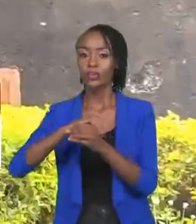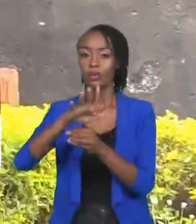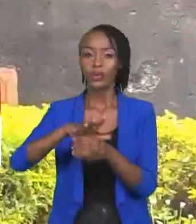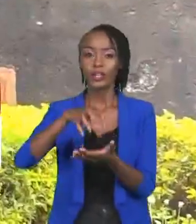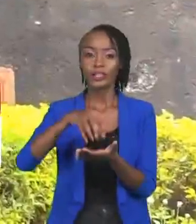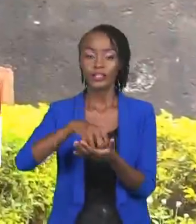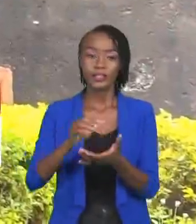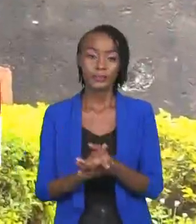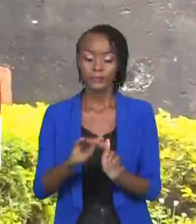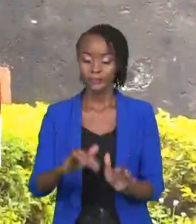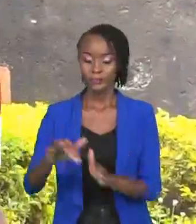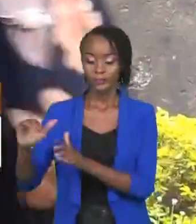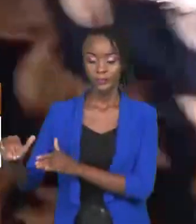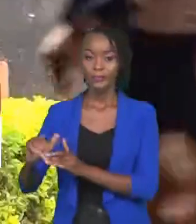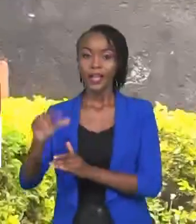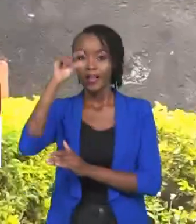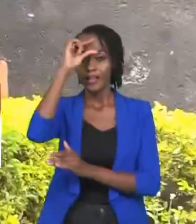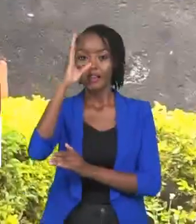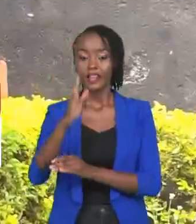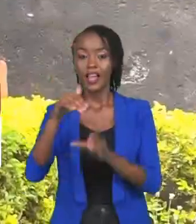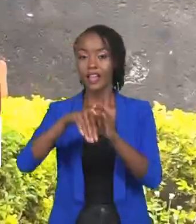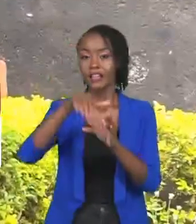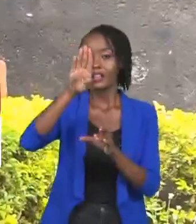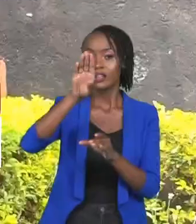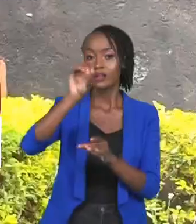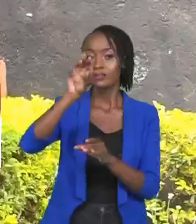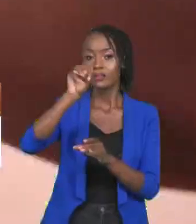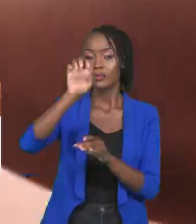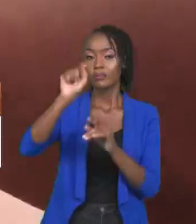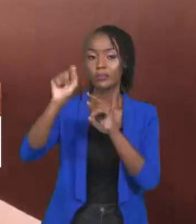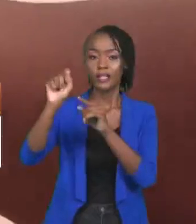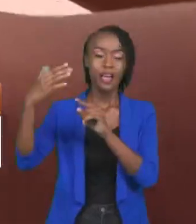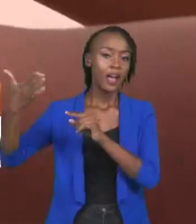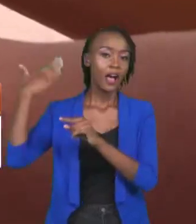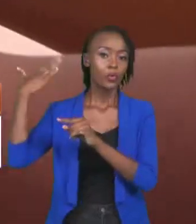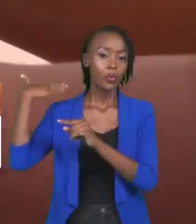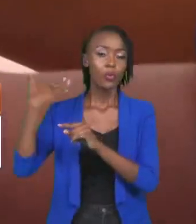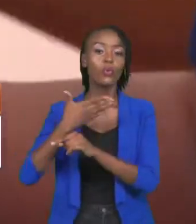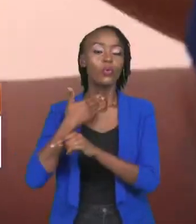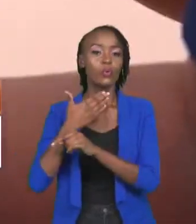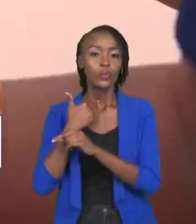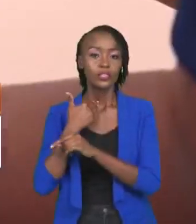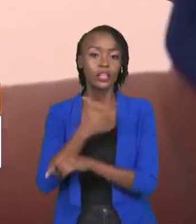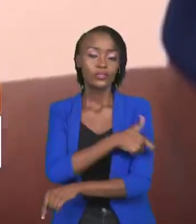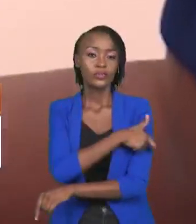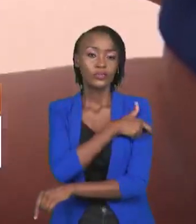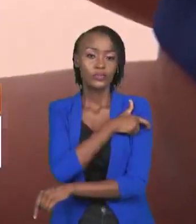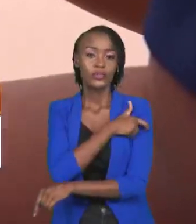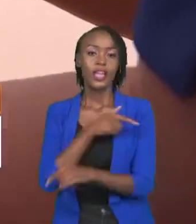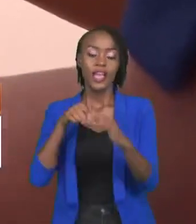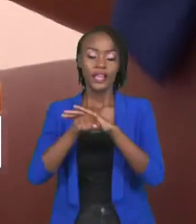COVID-19. Kwingineko, aliyekuwa gavana wa Bomet Isaac Ruto ameomba serikali kuhakikisha chanjo imefikia vituo vya afya kote